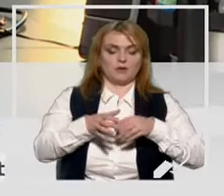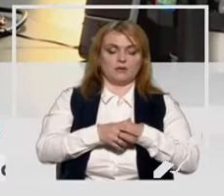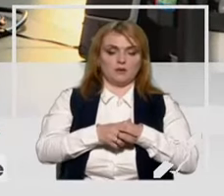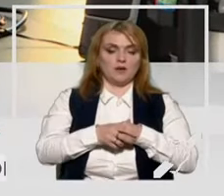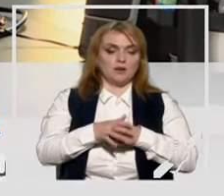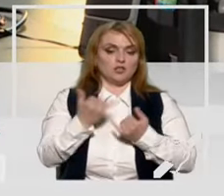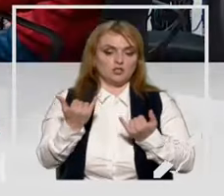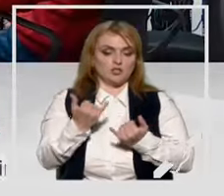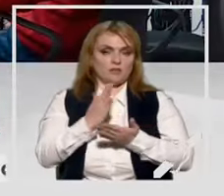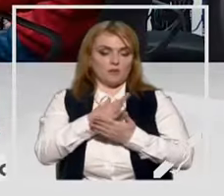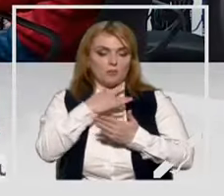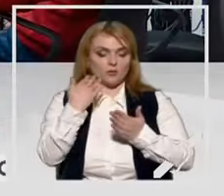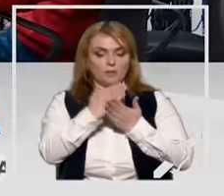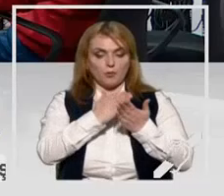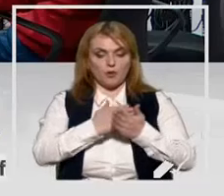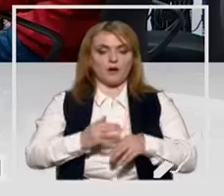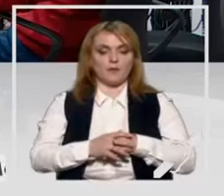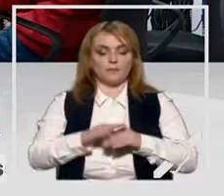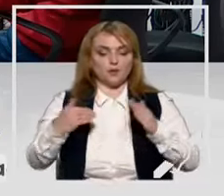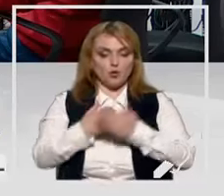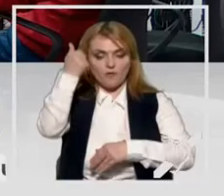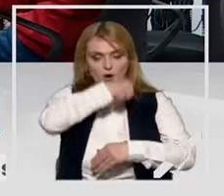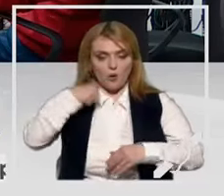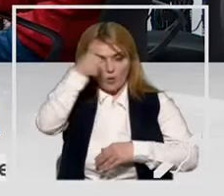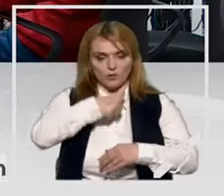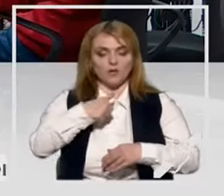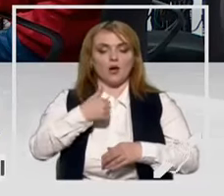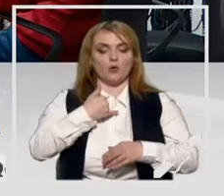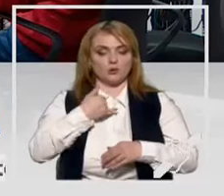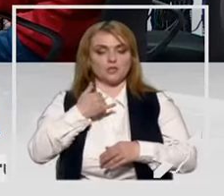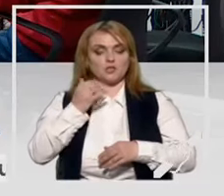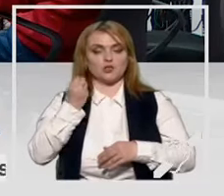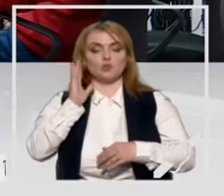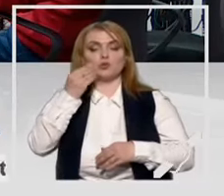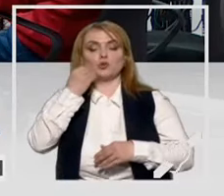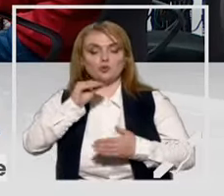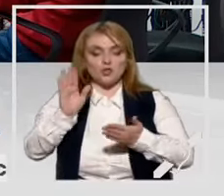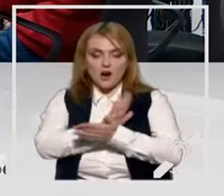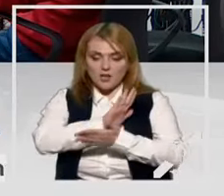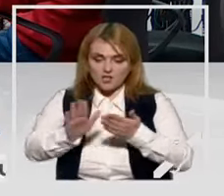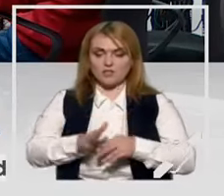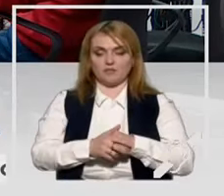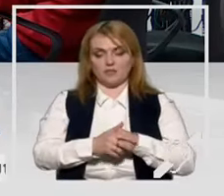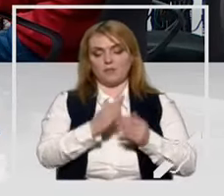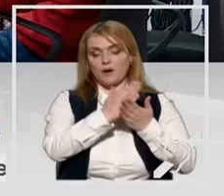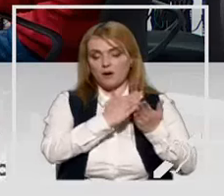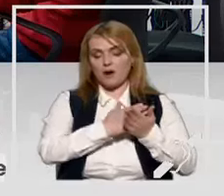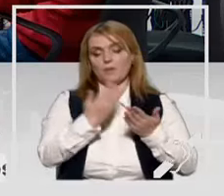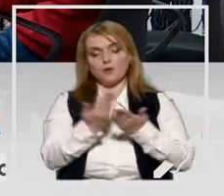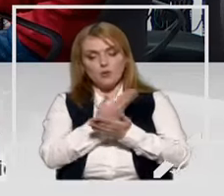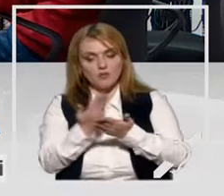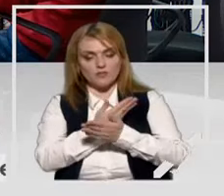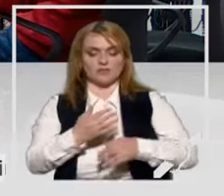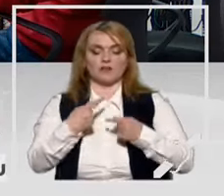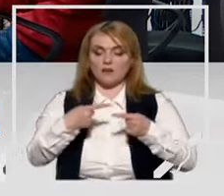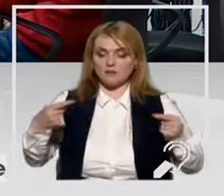număr impunător de emisiuni. În noul an vom veni și cu o calitate mai bună a serviciilor în format high definition.